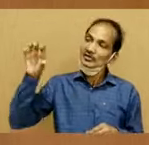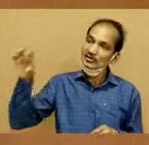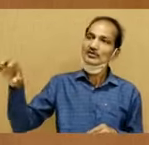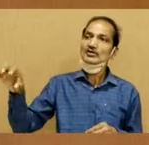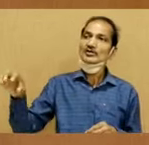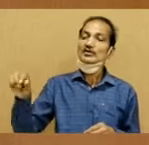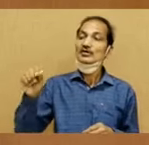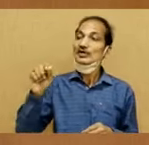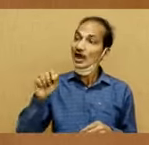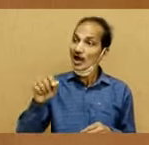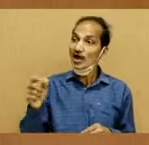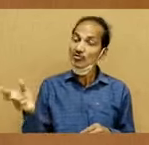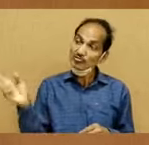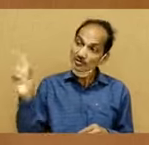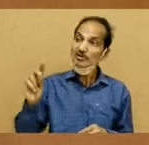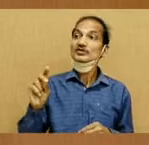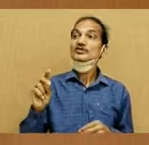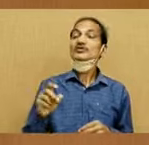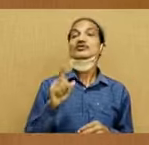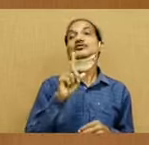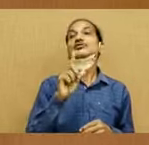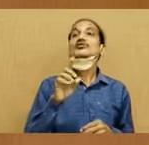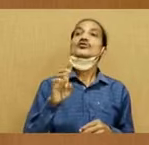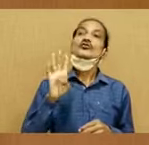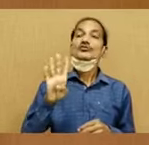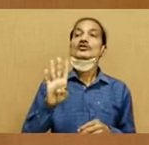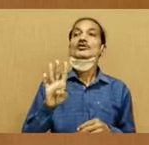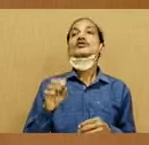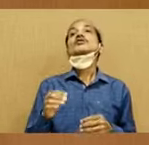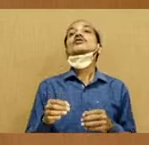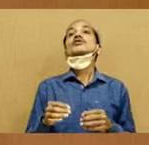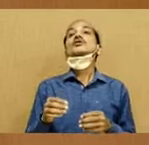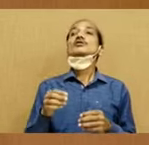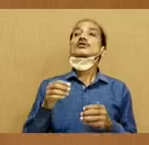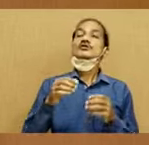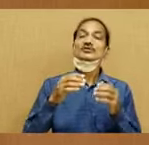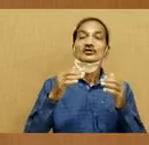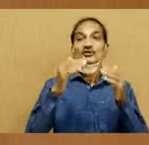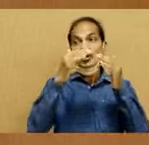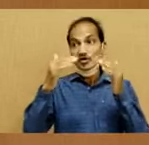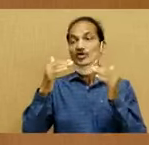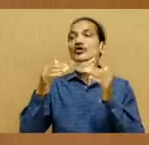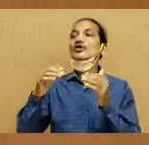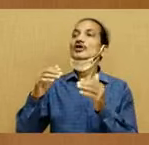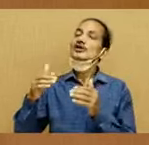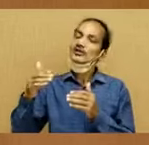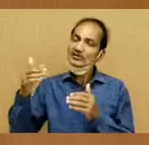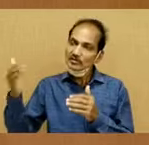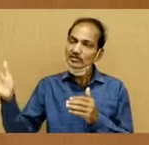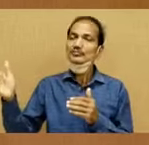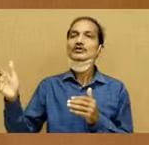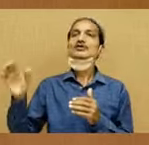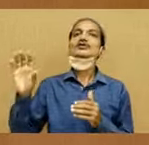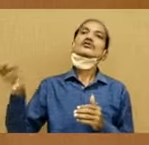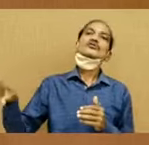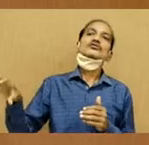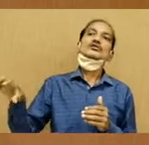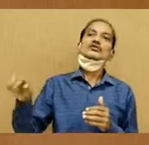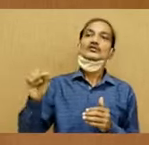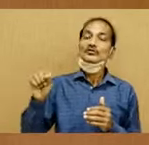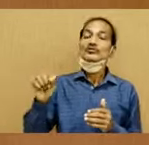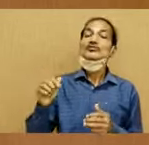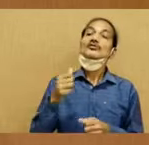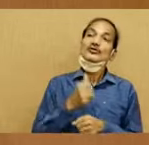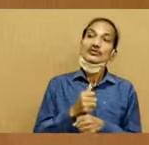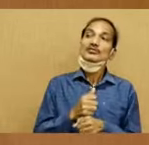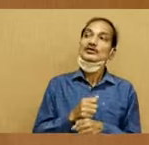ସରକାର ସେମାନେ ଯେତେବେଳେ ସଂକ୍ରମଣ ମୁକ୍ତ ହେଇଯାଉଛନ୍ତି ତାପରେ ମଧ୍ୟ ତାଙ୍କ ଉପରେ ନଜର ରଖିଛନ୍ତି। ଆଉ ଗୋଟେ